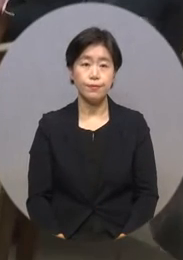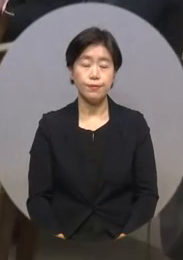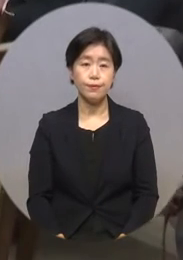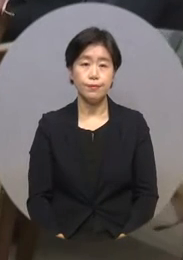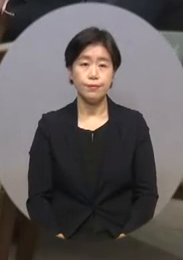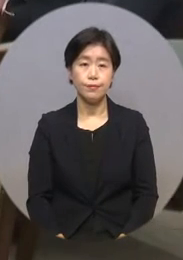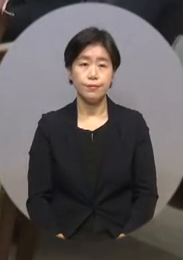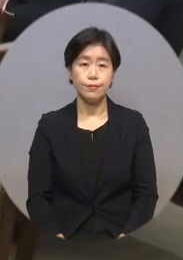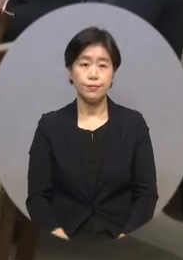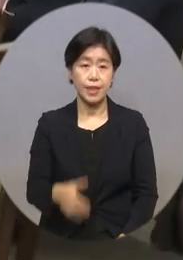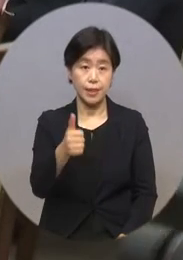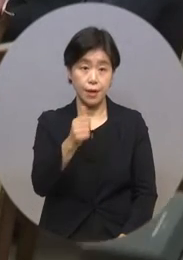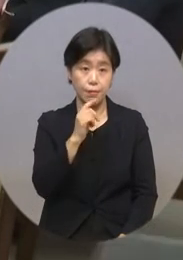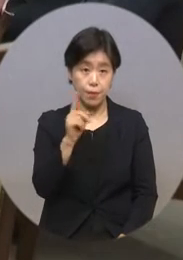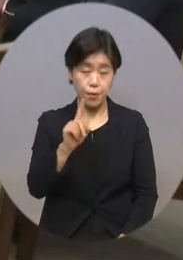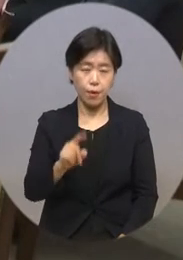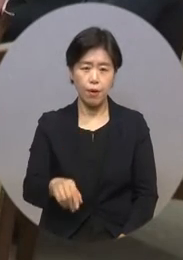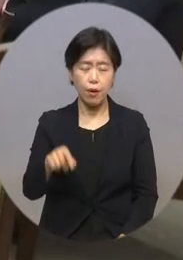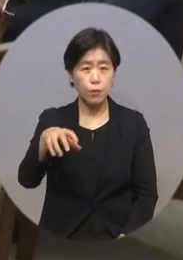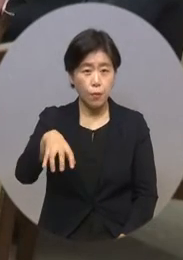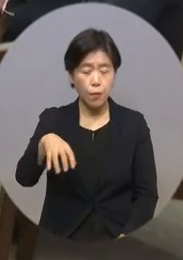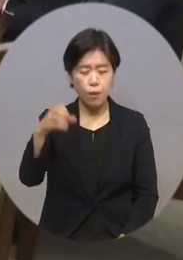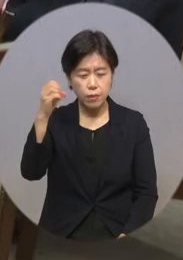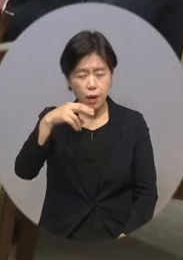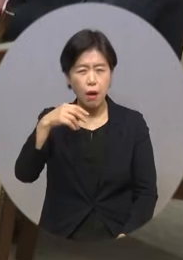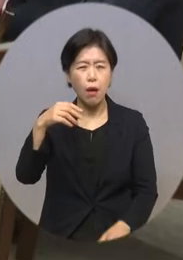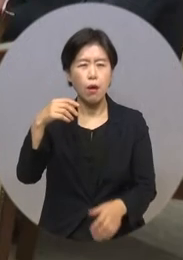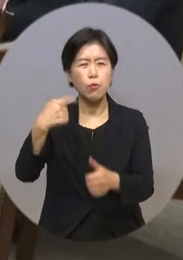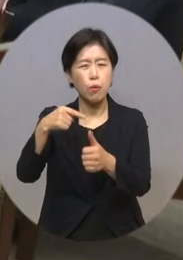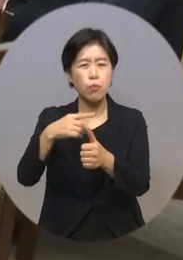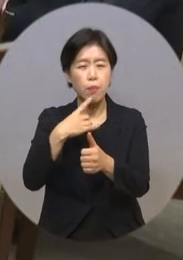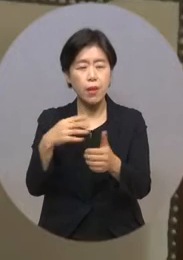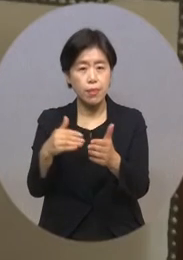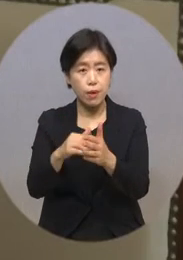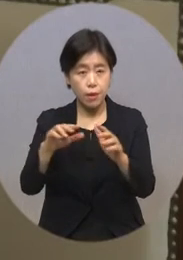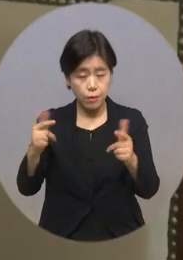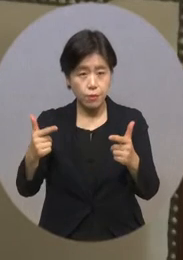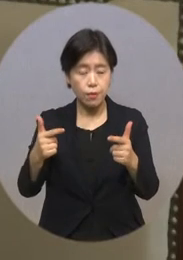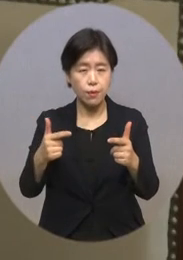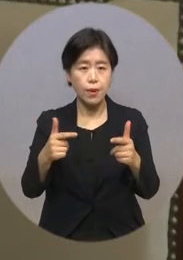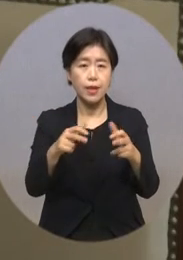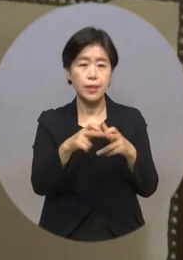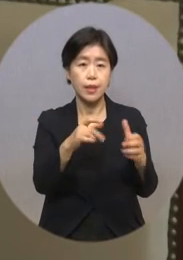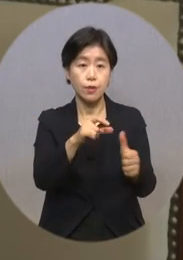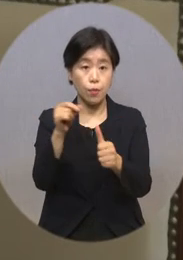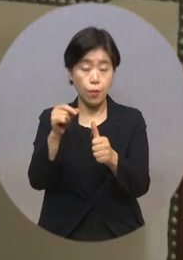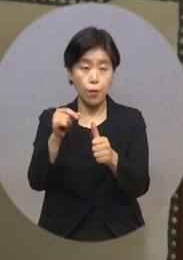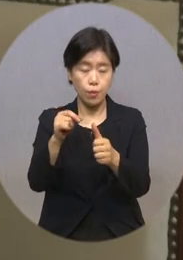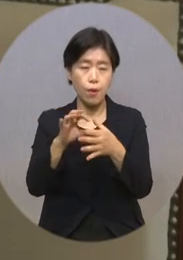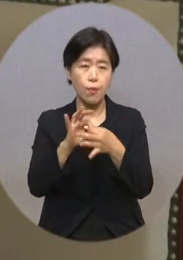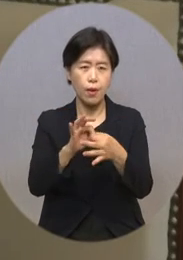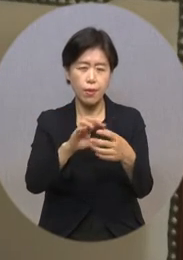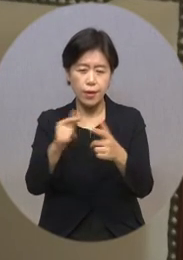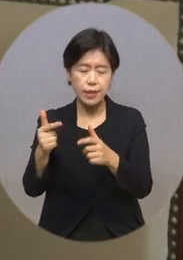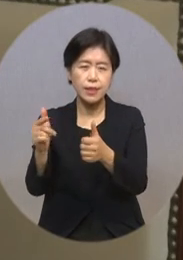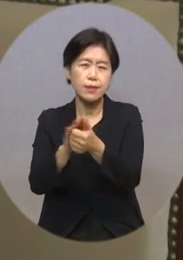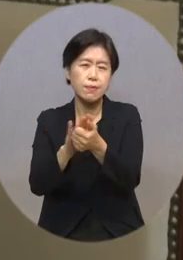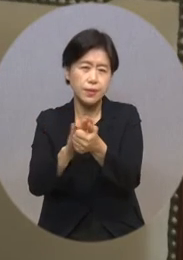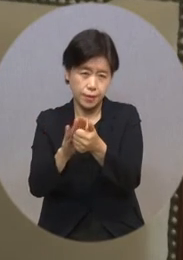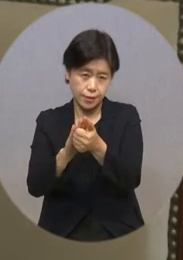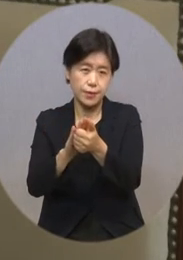연 손이 단순한 교육기관이 아닌 다양한 장애인 고용 관련 사업과 복지 서비스를 제공하는